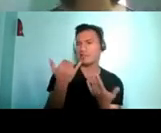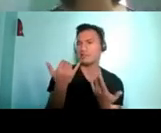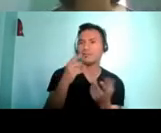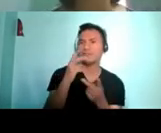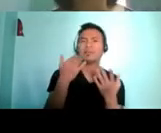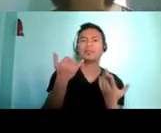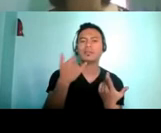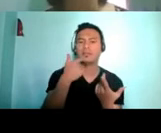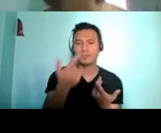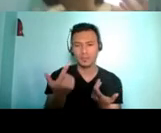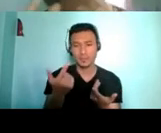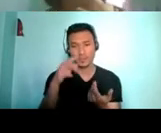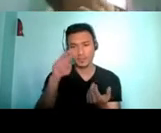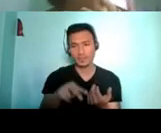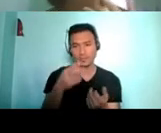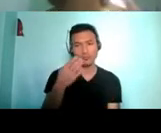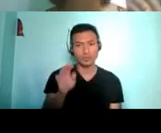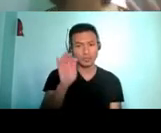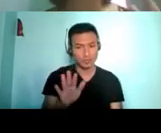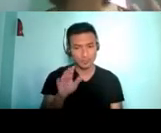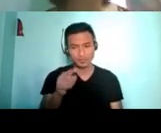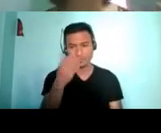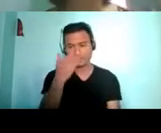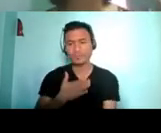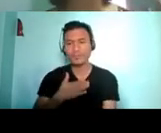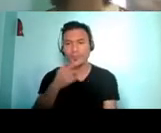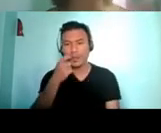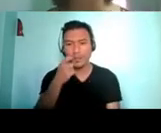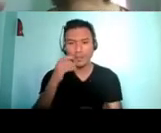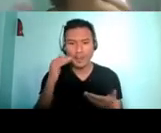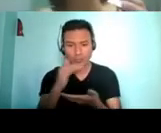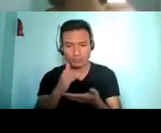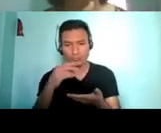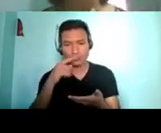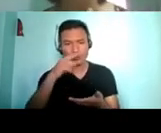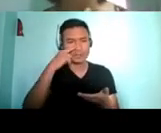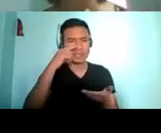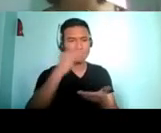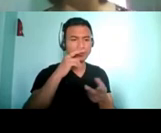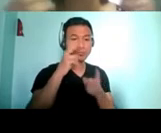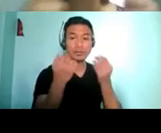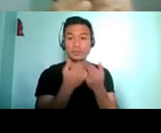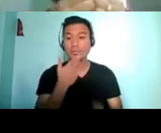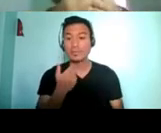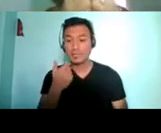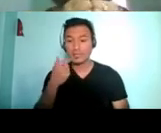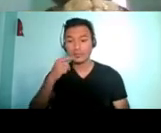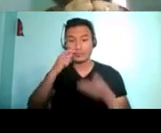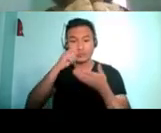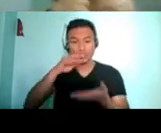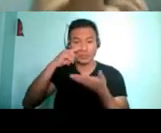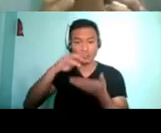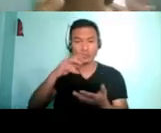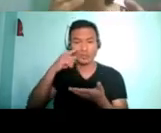पर्यो भनेर भनिरहेको अवस्थामा कहिलेकाहीँ हुनसक्छ नि, मेरो बाबु अथवा नानीले तपाईँको बाबु नानीसँग कुरा गर्न खोज्यो, छोराछोरी छोराछोरी कुरा